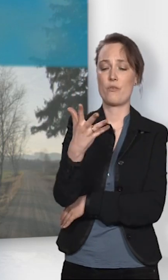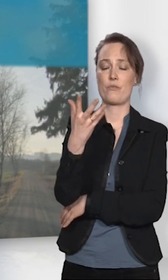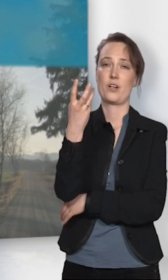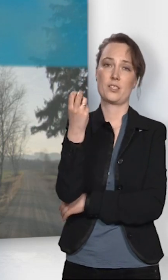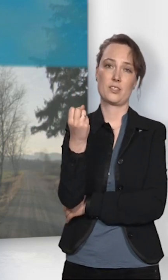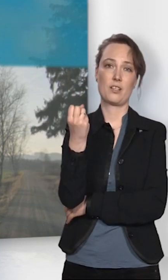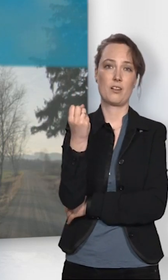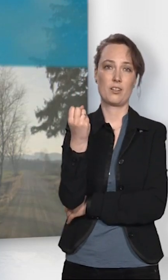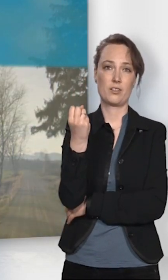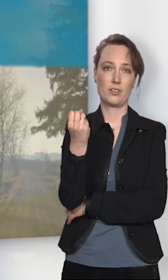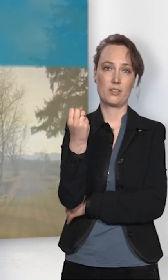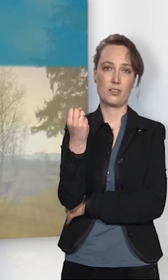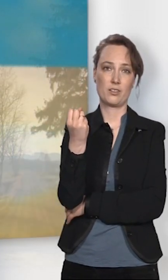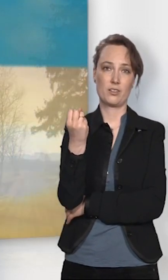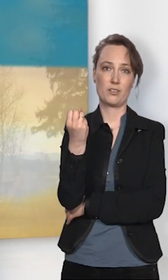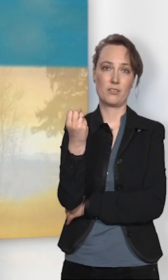dich fest.